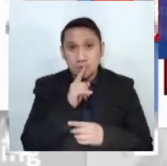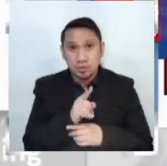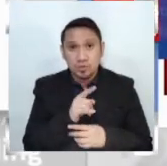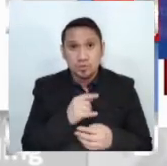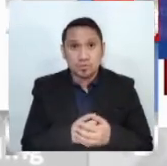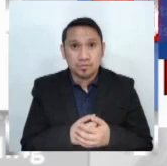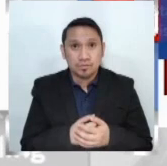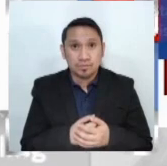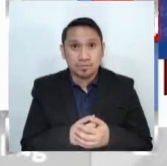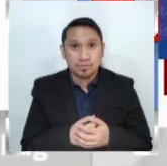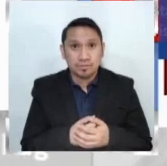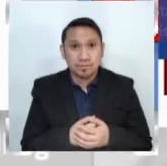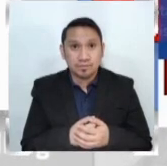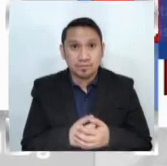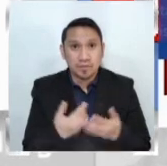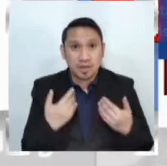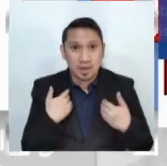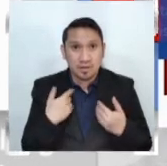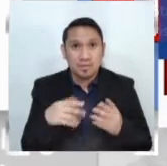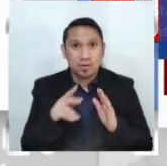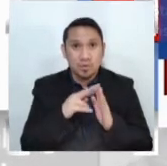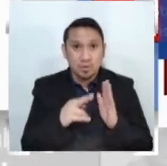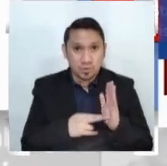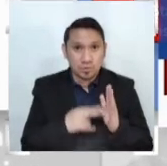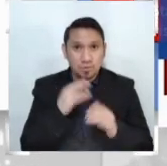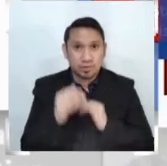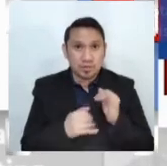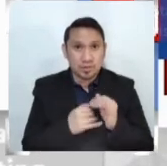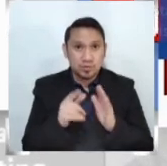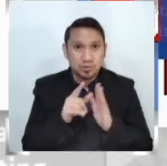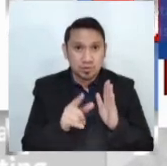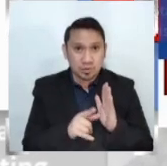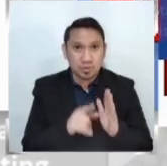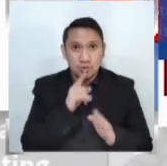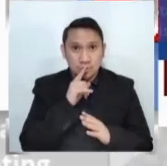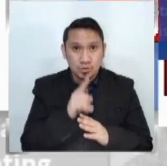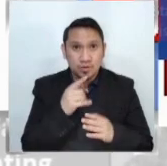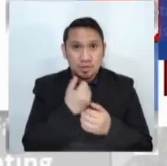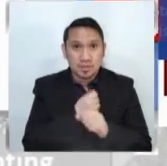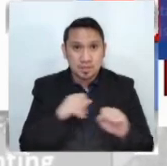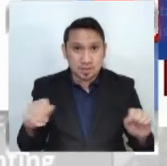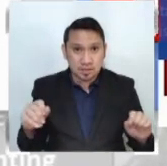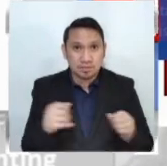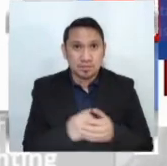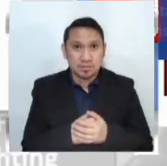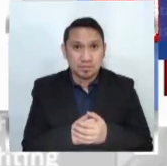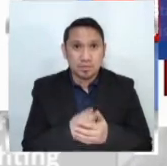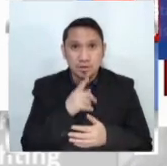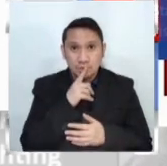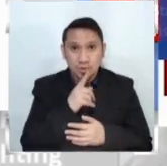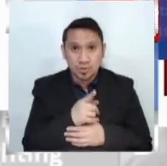for specific norms and rules of international law to ensure a safe and ensure